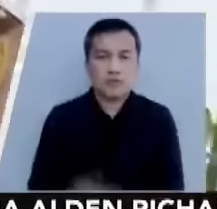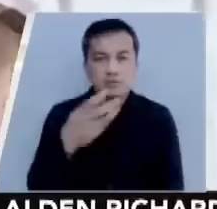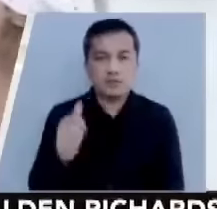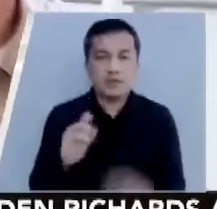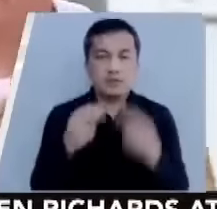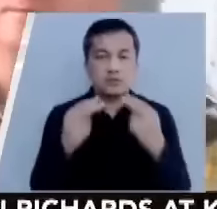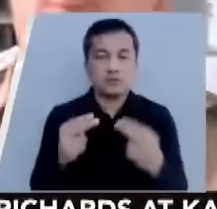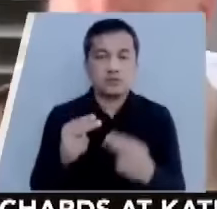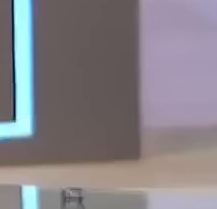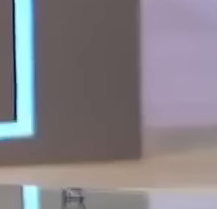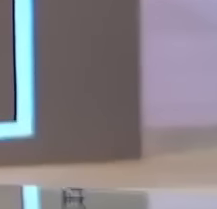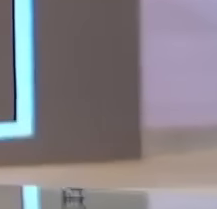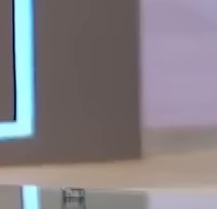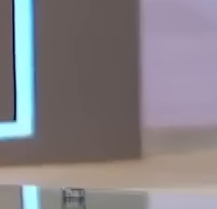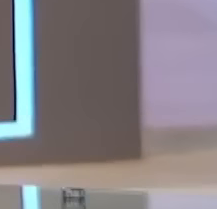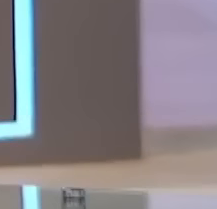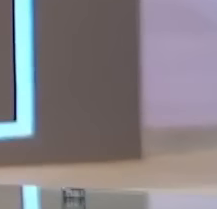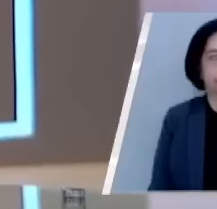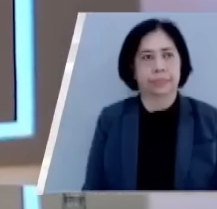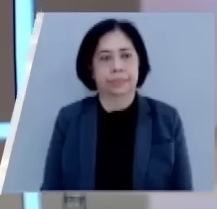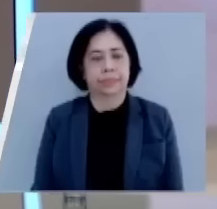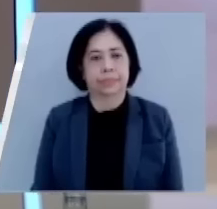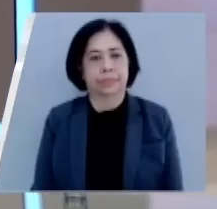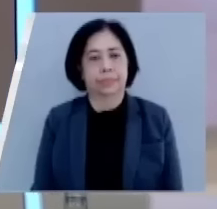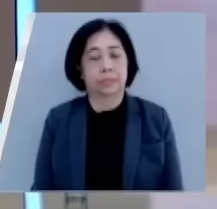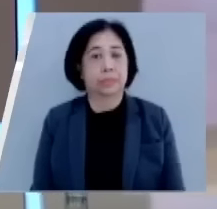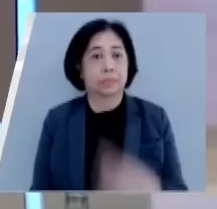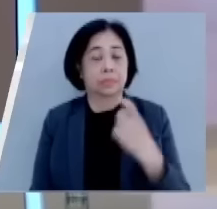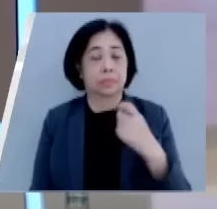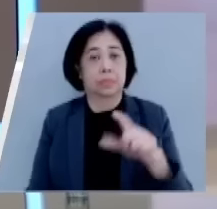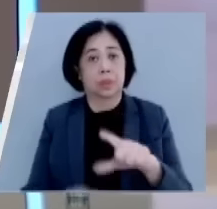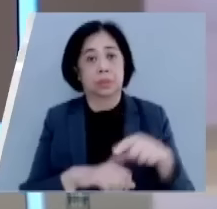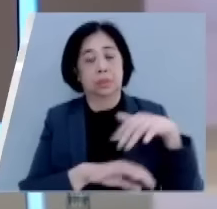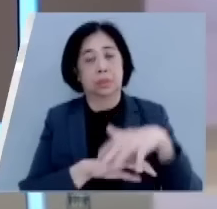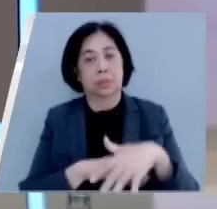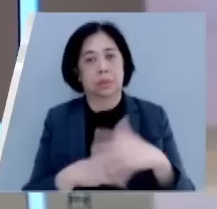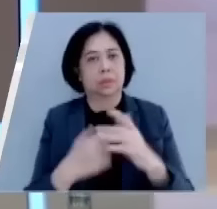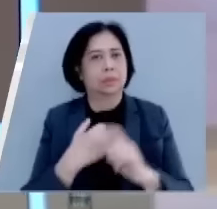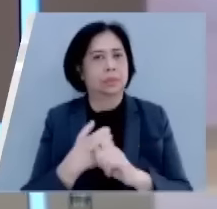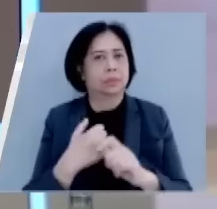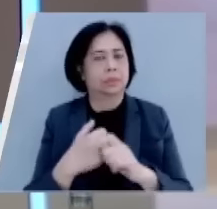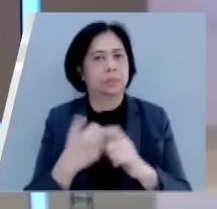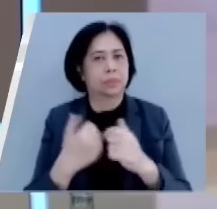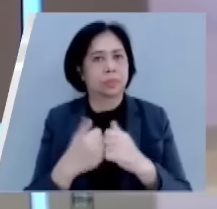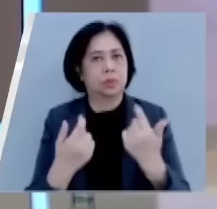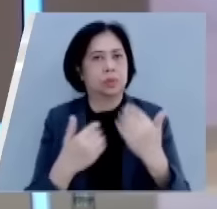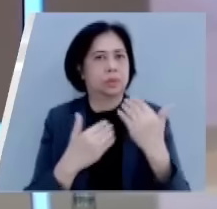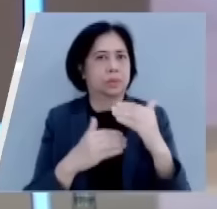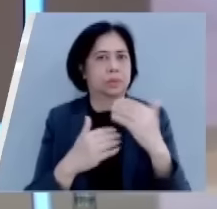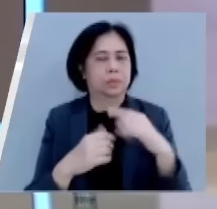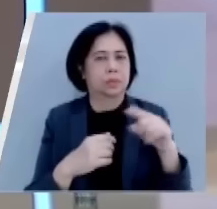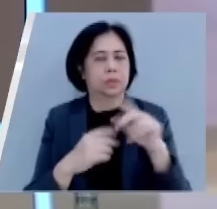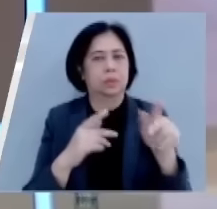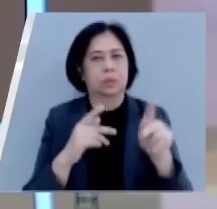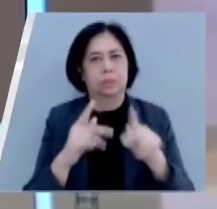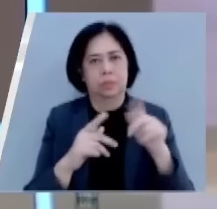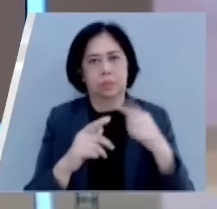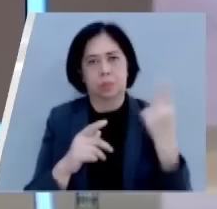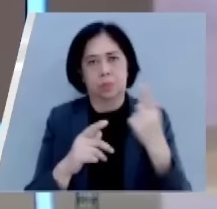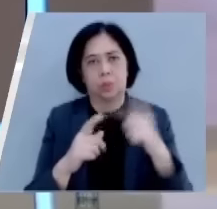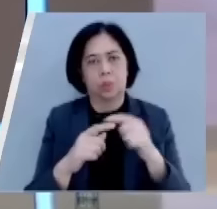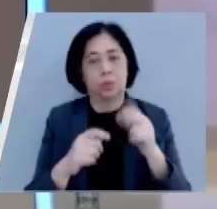nakatutok, 24 oras. Dahil sa landslide, ay pansamantalang limitado muna sa mga residente ang Cannon Road